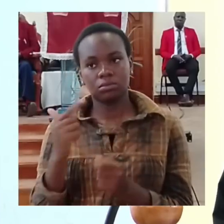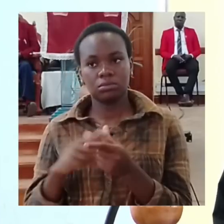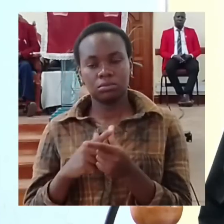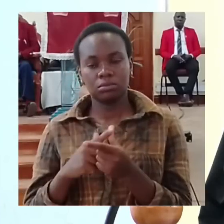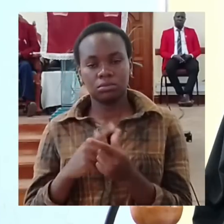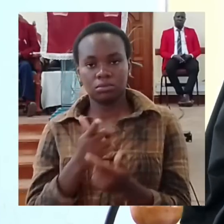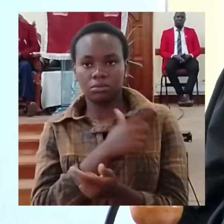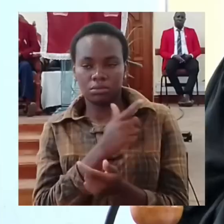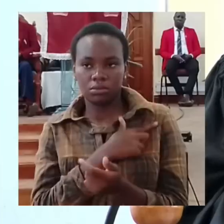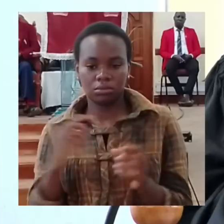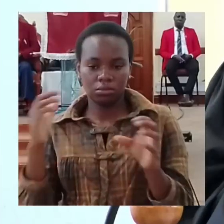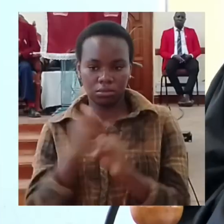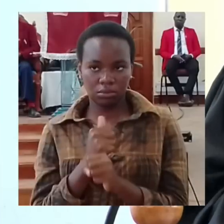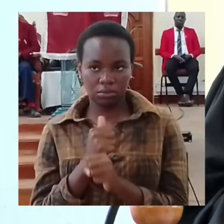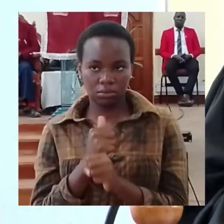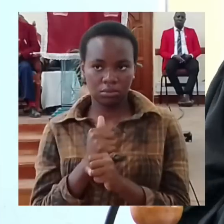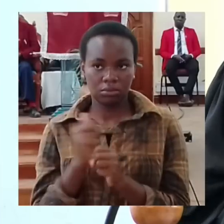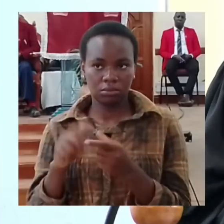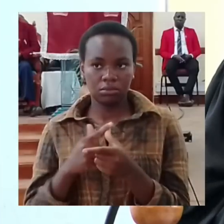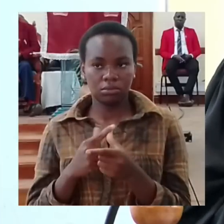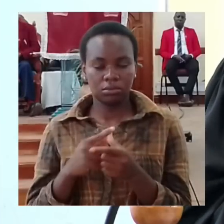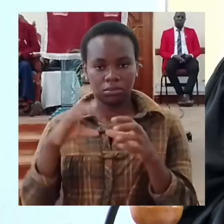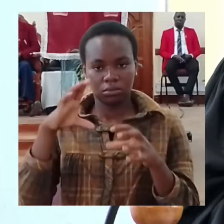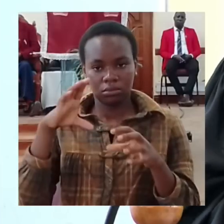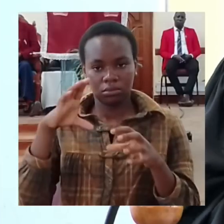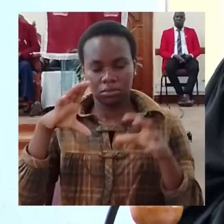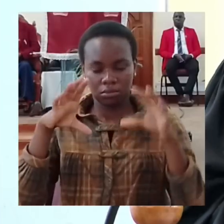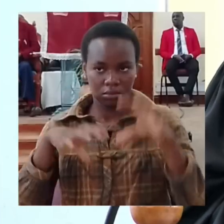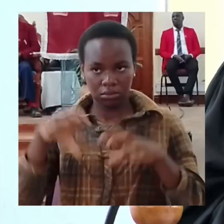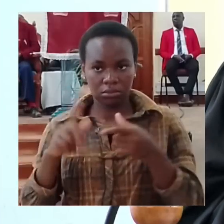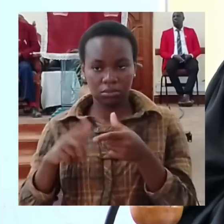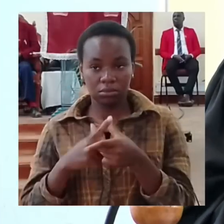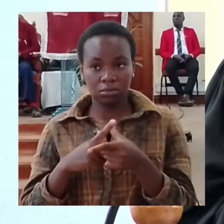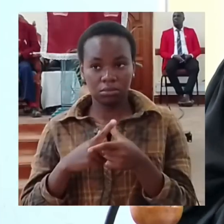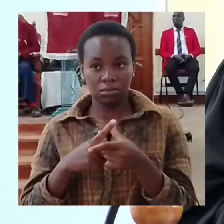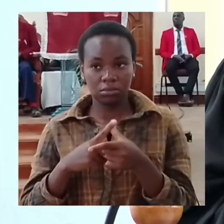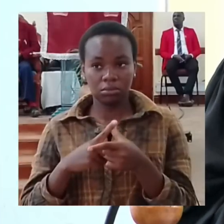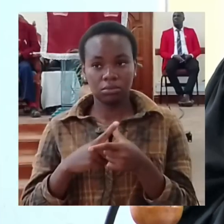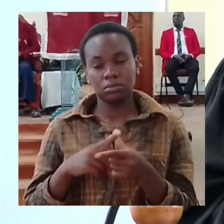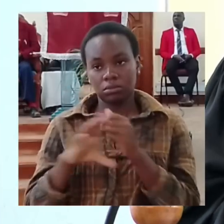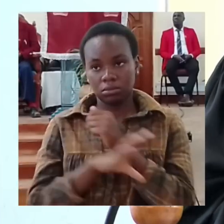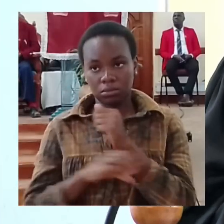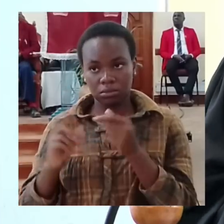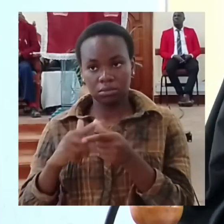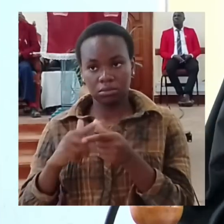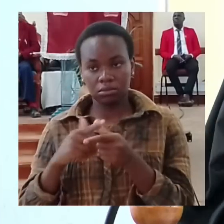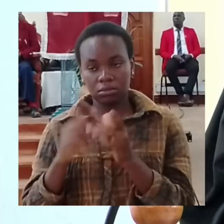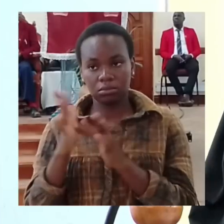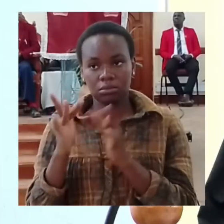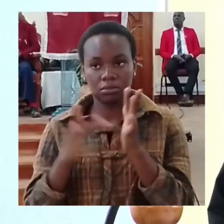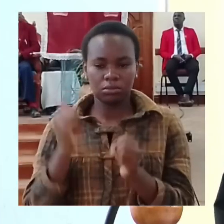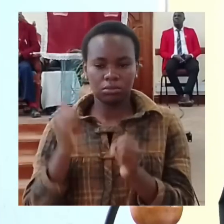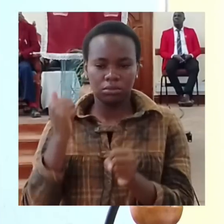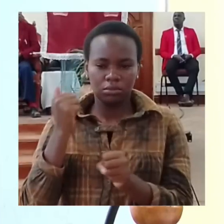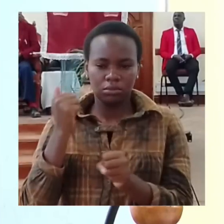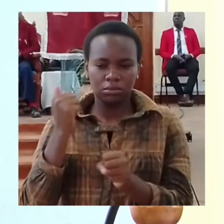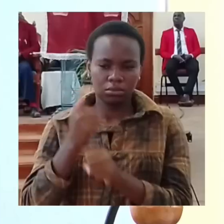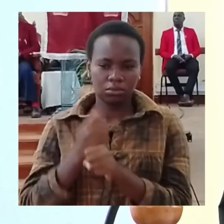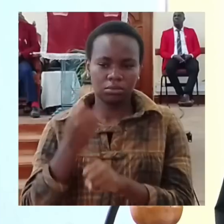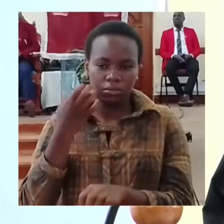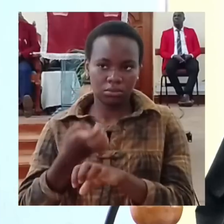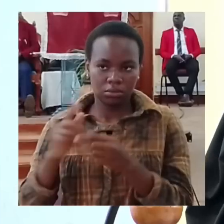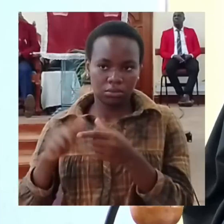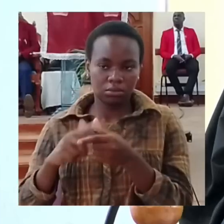thina ukaoga kunyita ta nyamu ndĩani kana ta muici. Mwathani ni augaga turute wira tondu ni akarathima wira wa